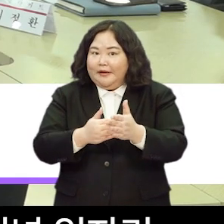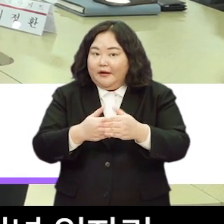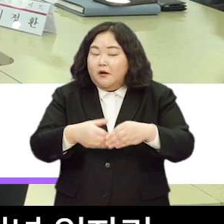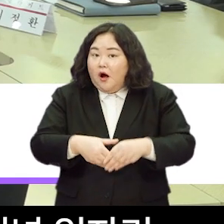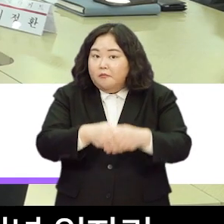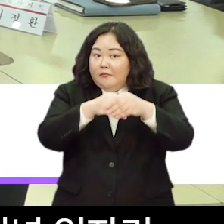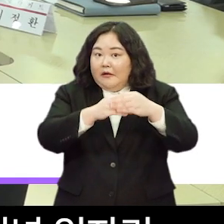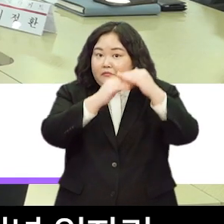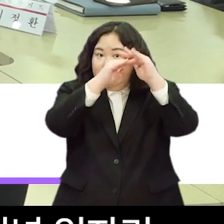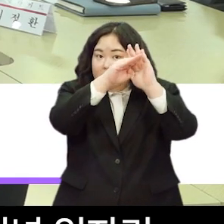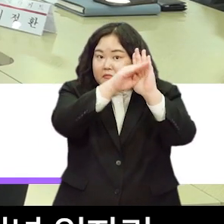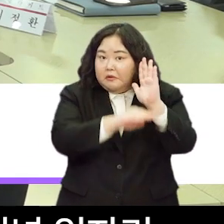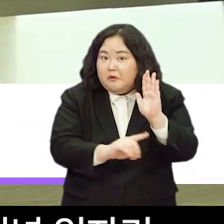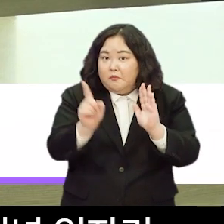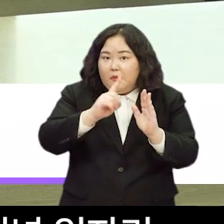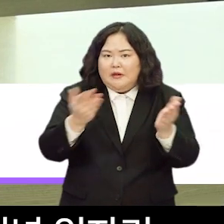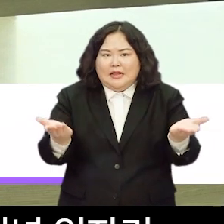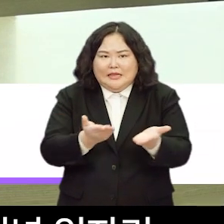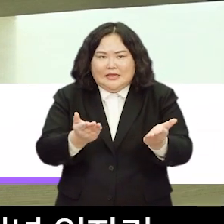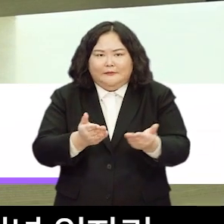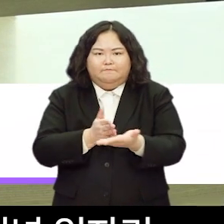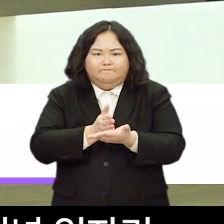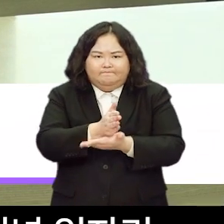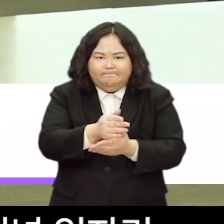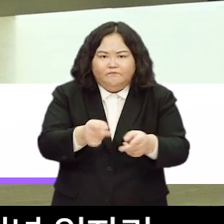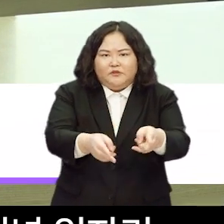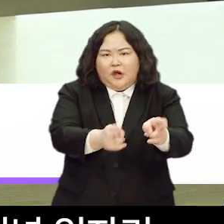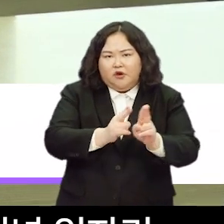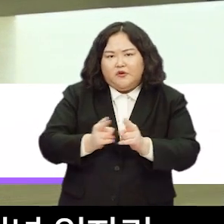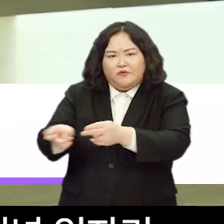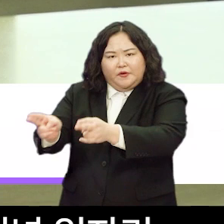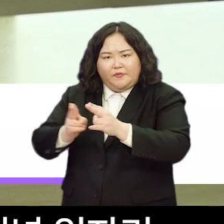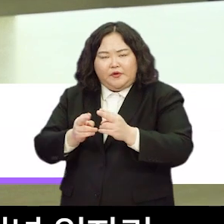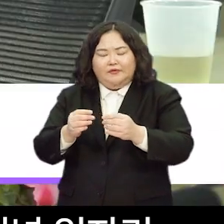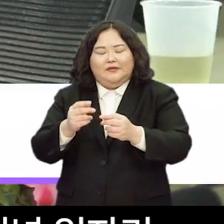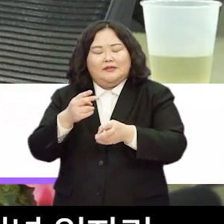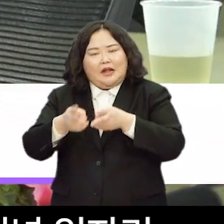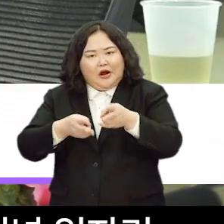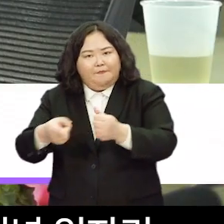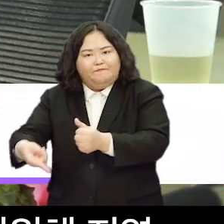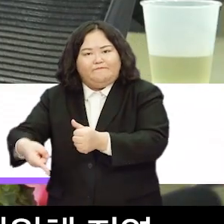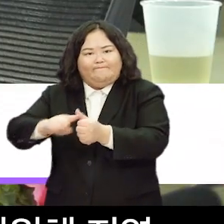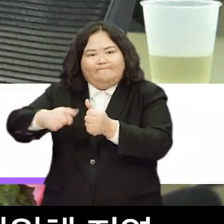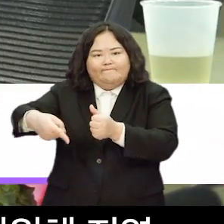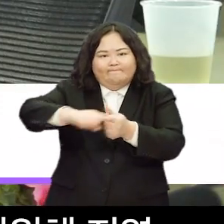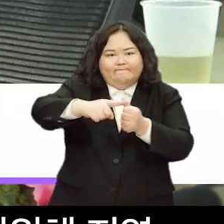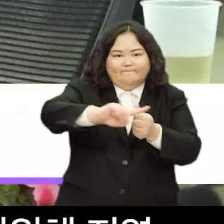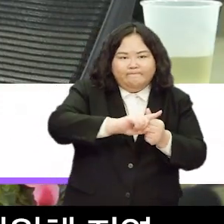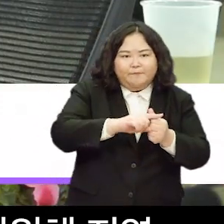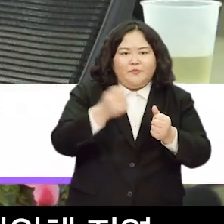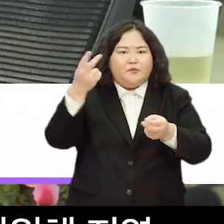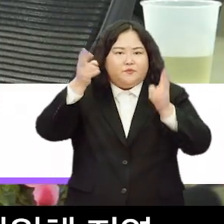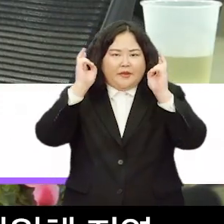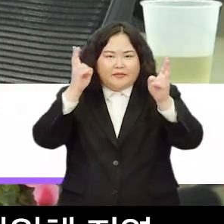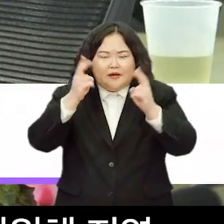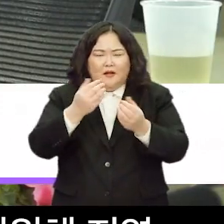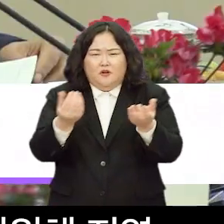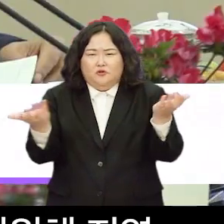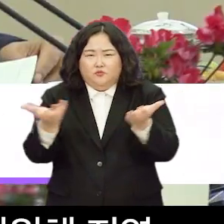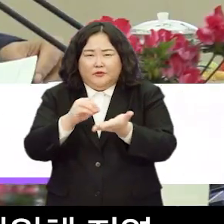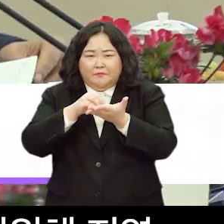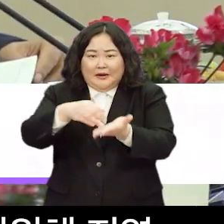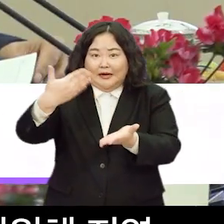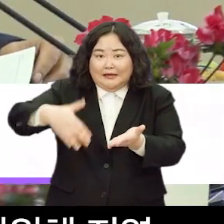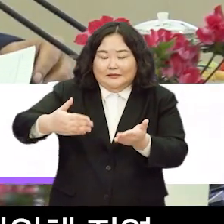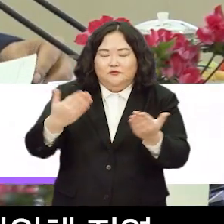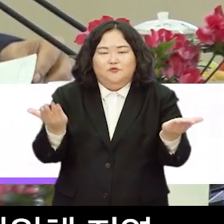시는 청년들에게 양질의 일자리를 제공하고 협약 기업은 천안형 청년 일자리 사업에 참여함으로써 기업체와